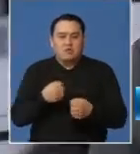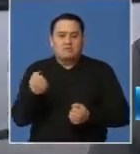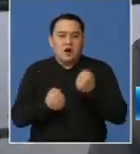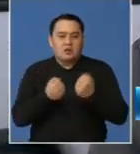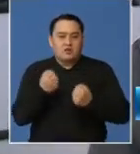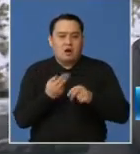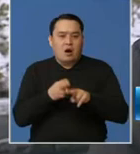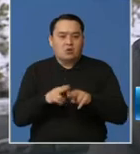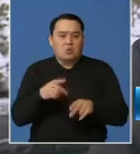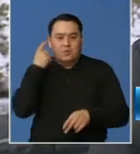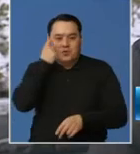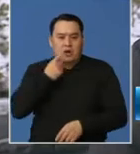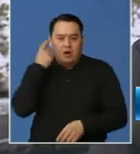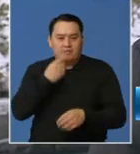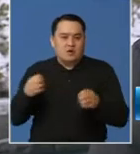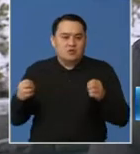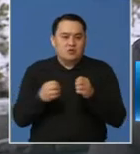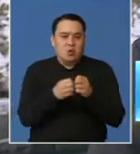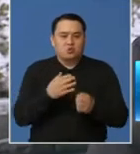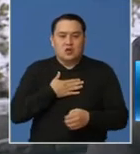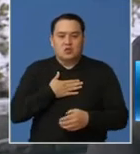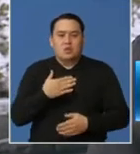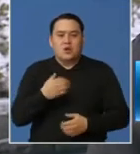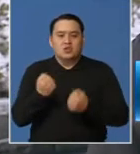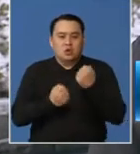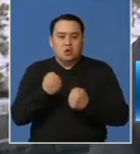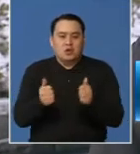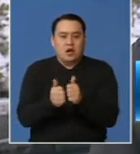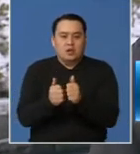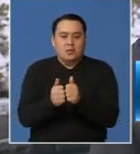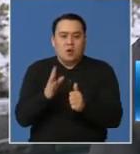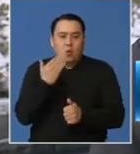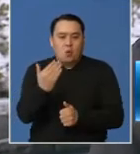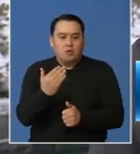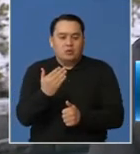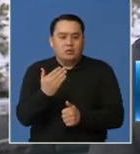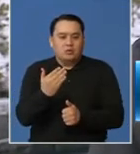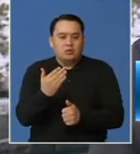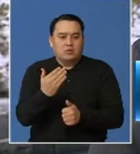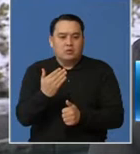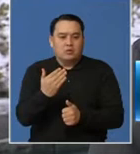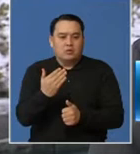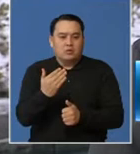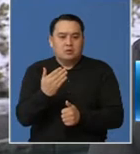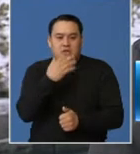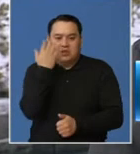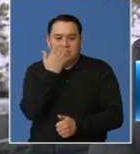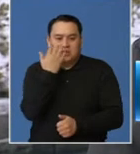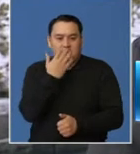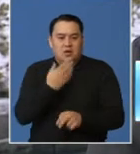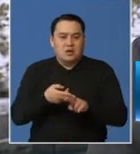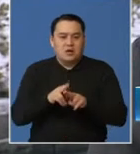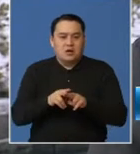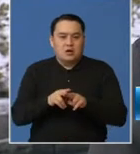который вот был пьяный, который врезался в нашу машину, рядом стоящего, он даже, получается, не заметил его.